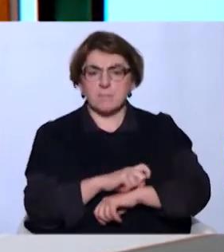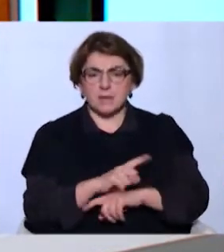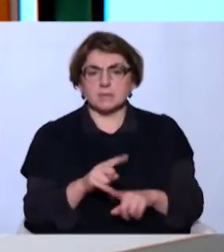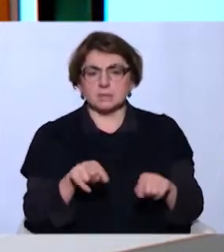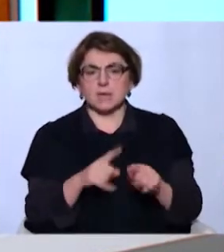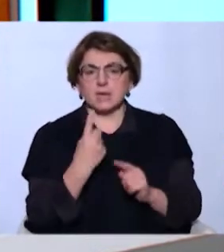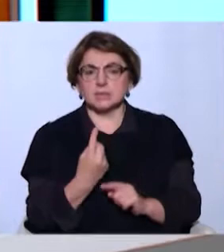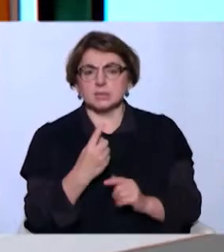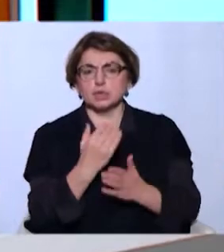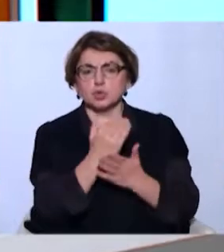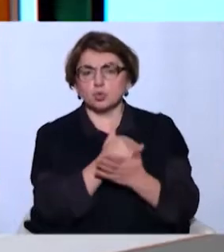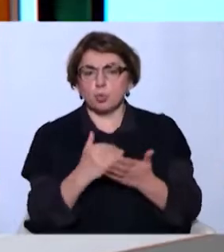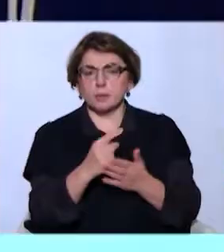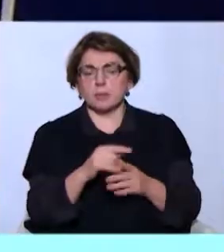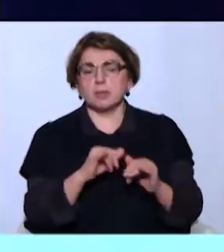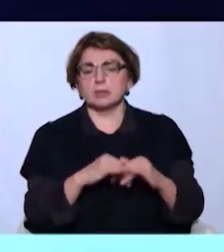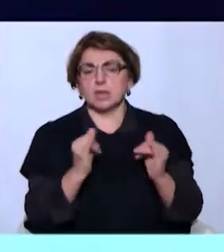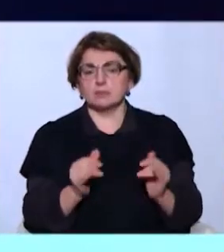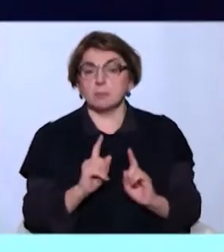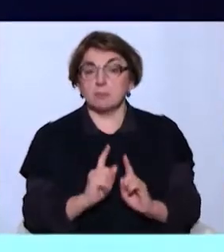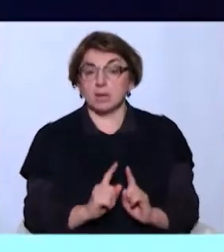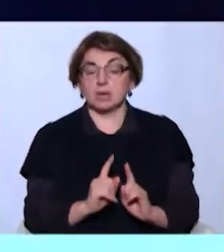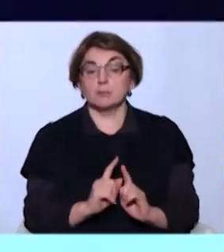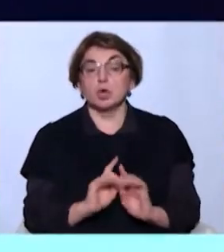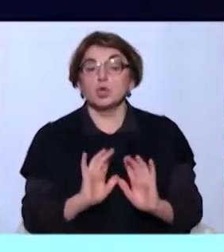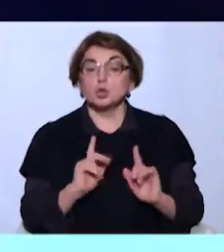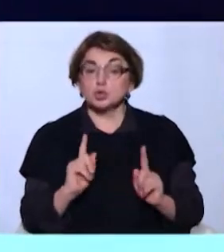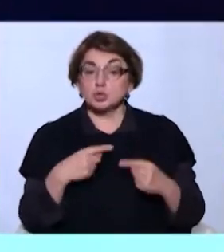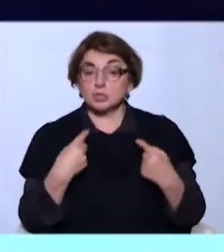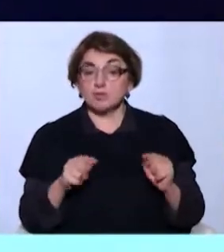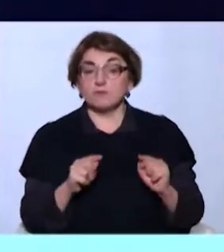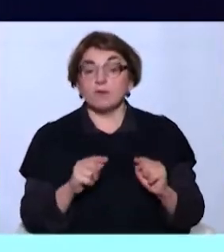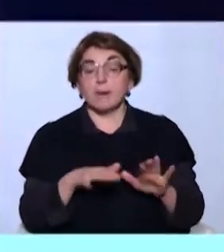მატლი ერთ-ერთი სტადია მათი განვითარების. მაგრამ ზოგიერთი მწერი